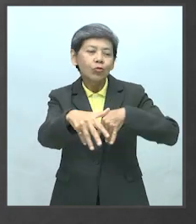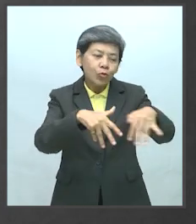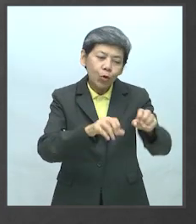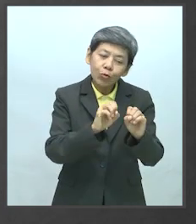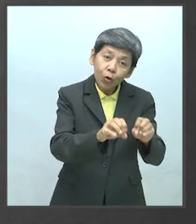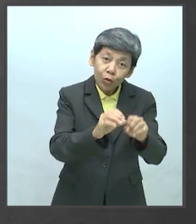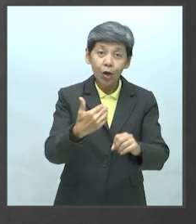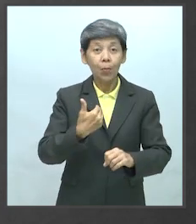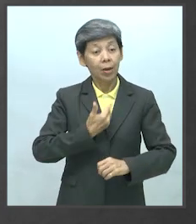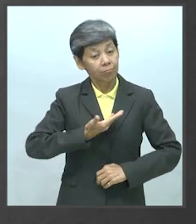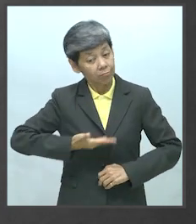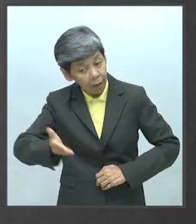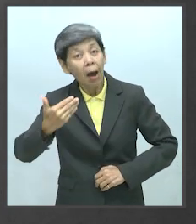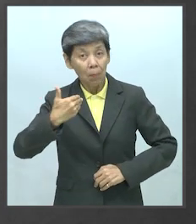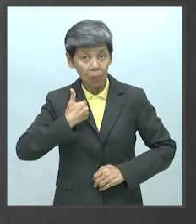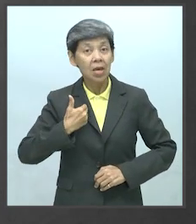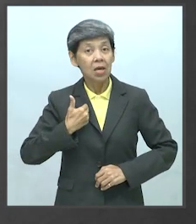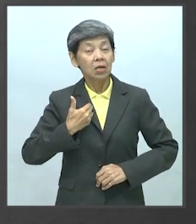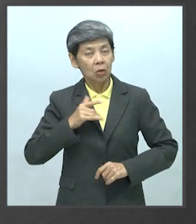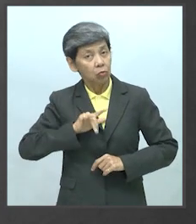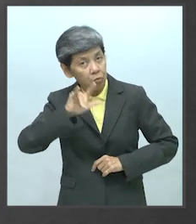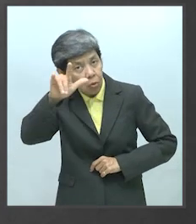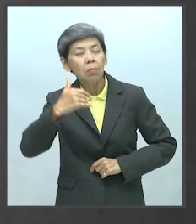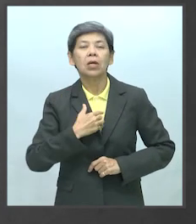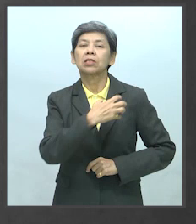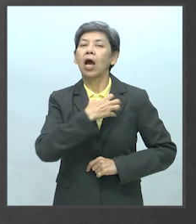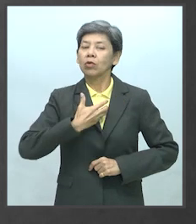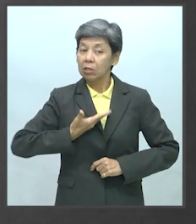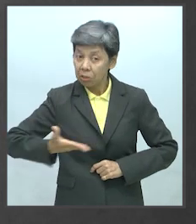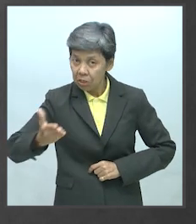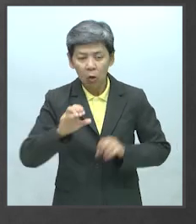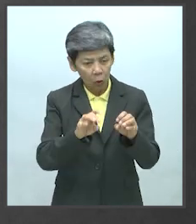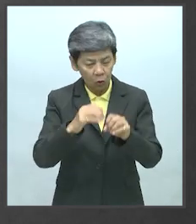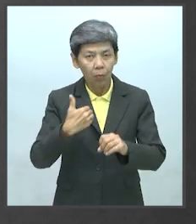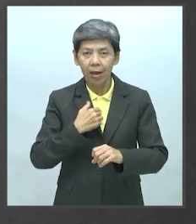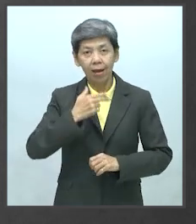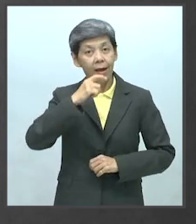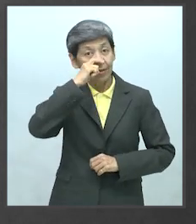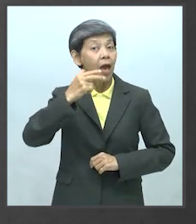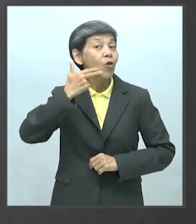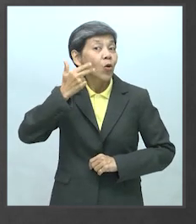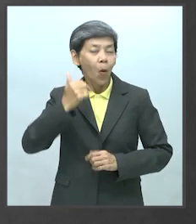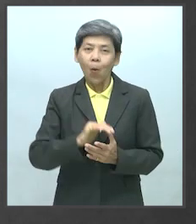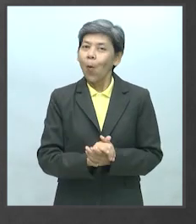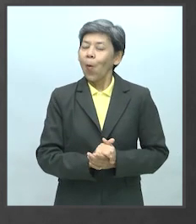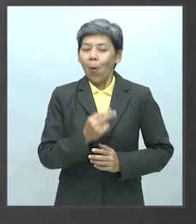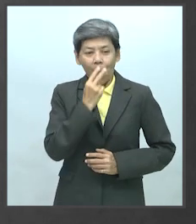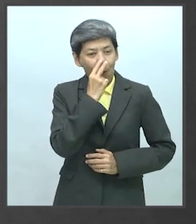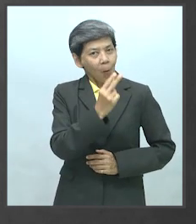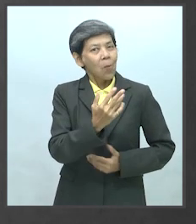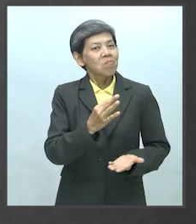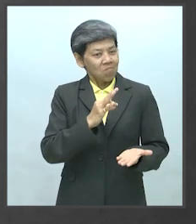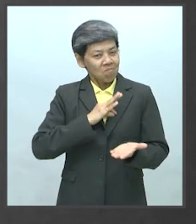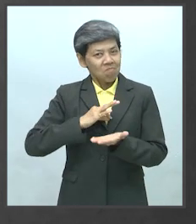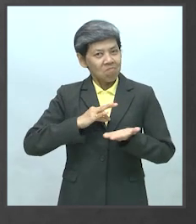างๆจากชุมชน มีการรับเชิญไปสอนที่ต่างประเทศโดยสถานทูตบ้างนะครับแล้วก็ทำให้ขนมไทยเนี่ยเริ่มกลับมาเป็